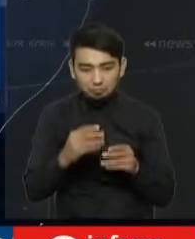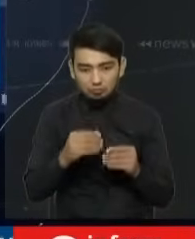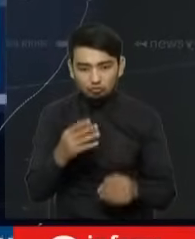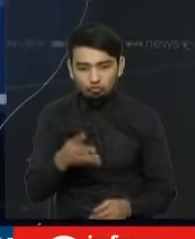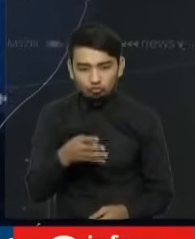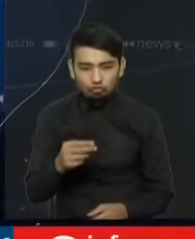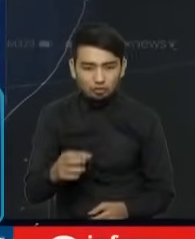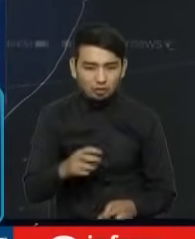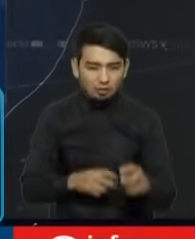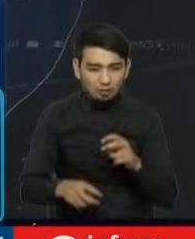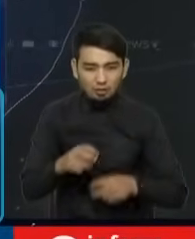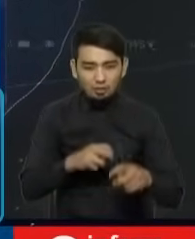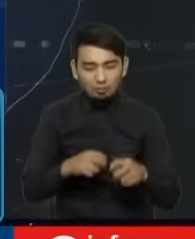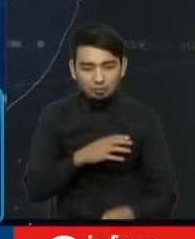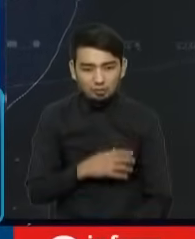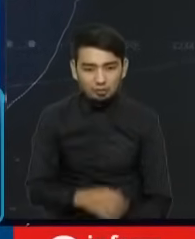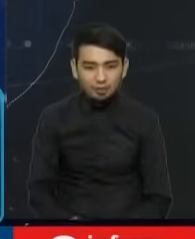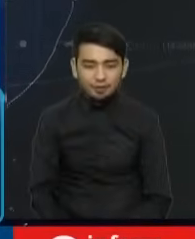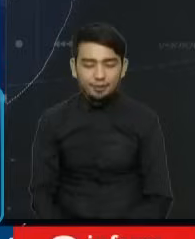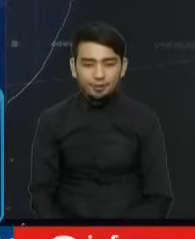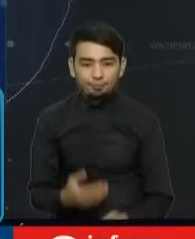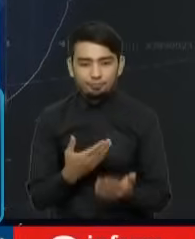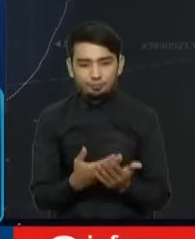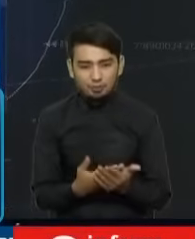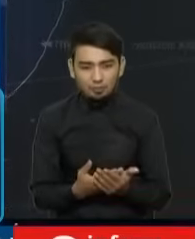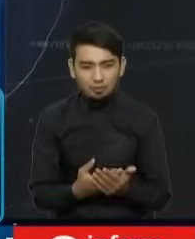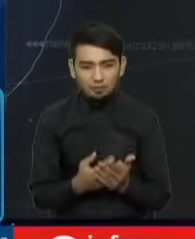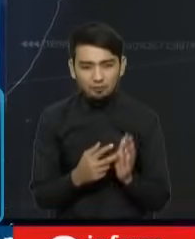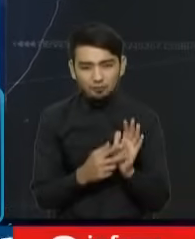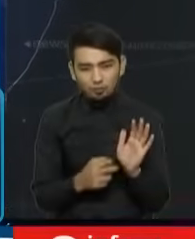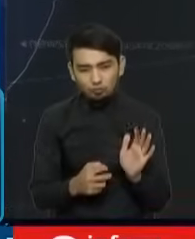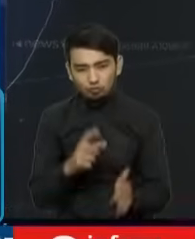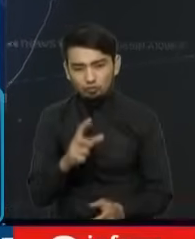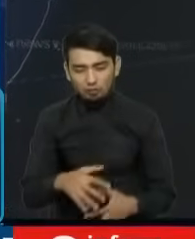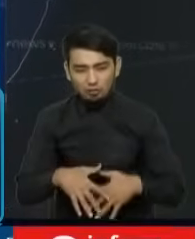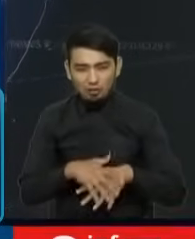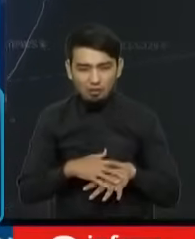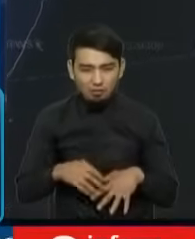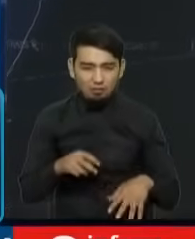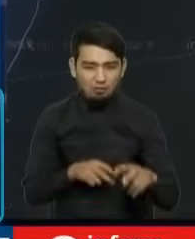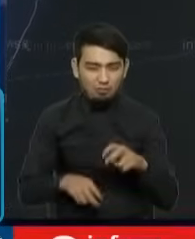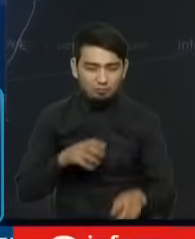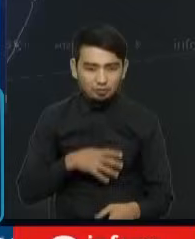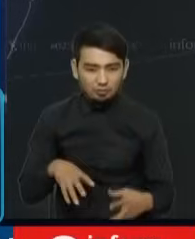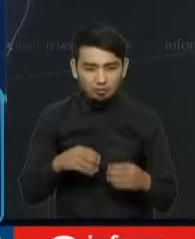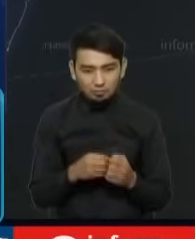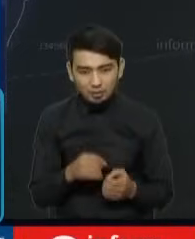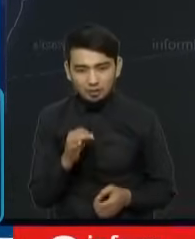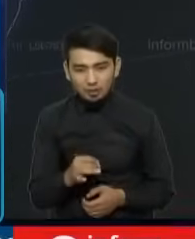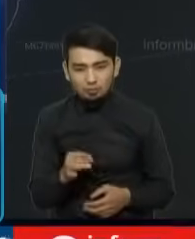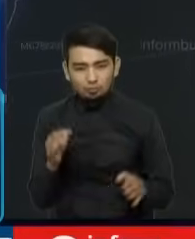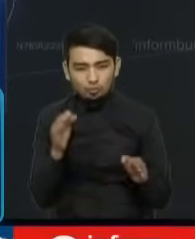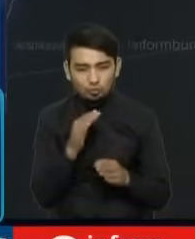Людей было очень много. Наверное, в пределах хоть 800 человек, наверное, точно собралось, если не больше. Начали включать у нас